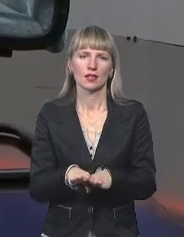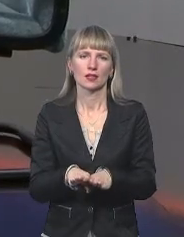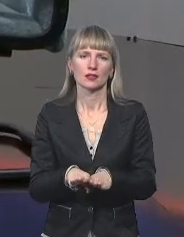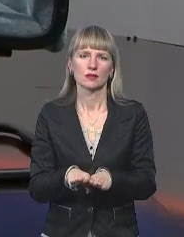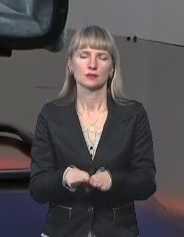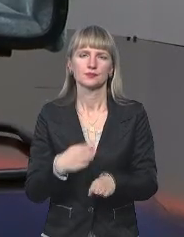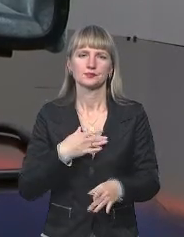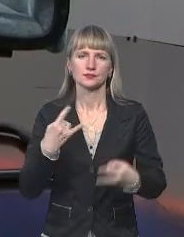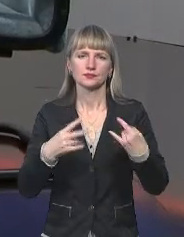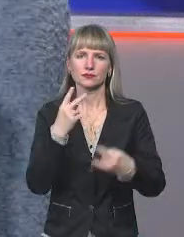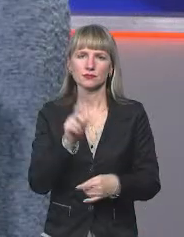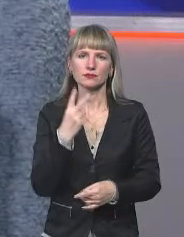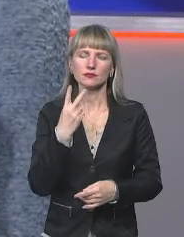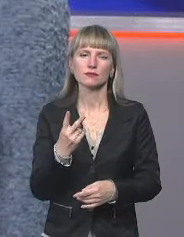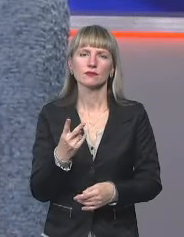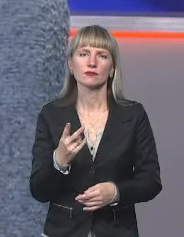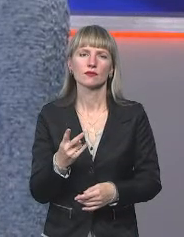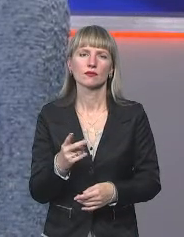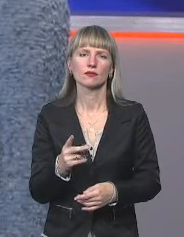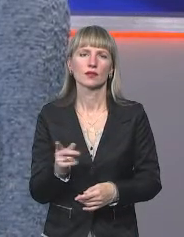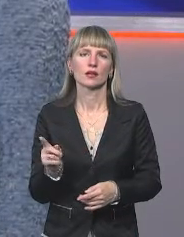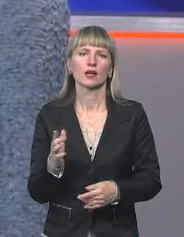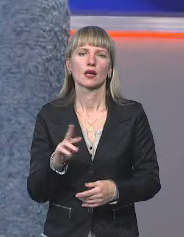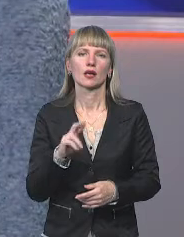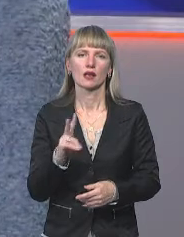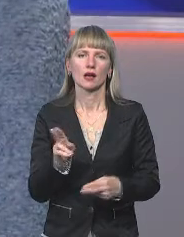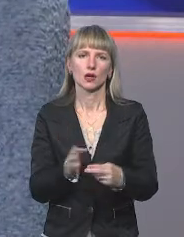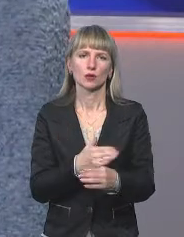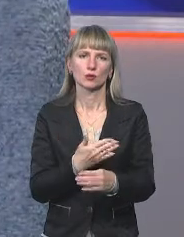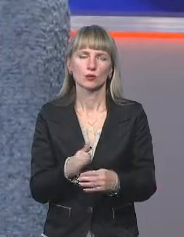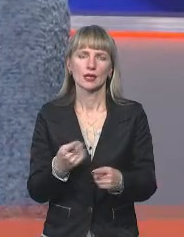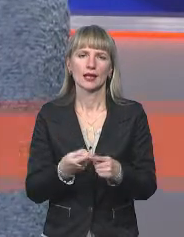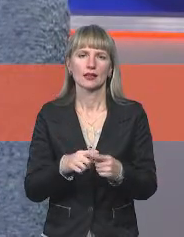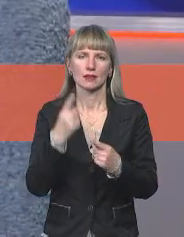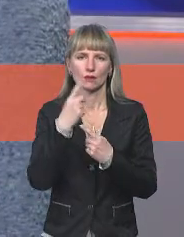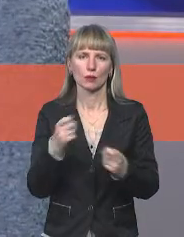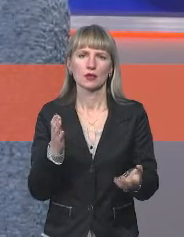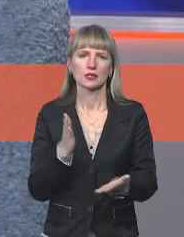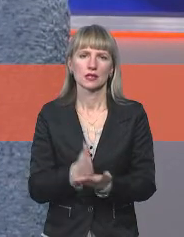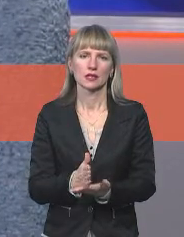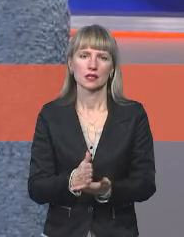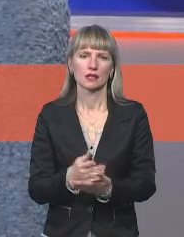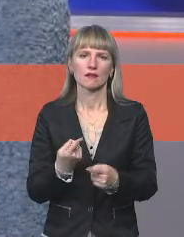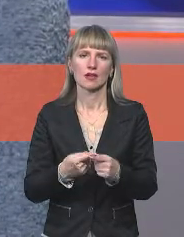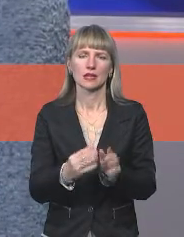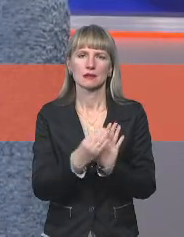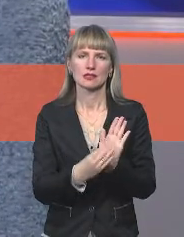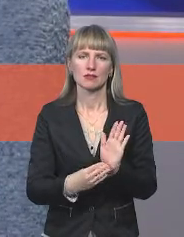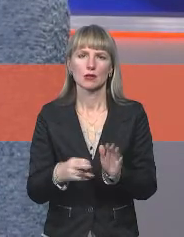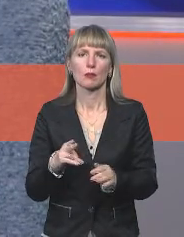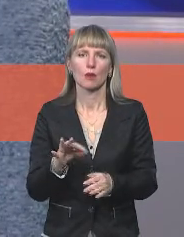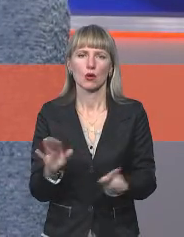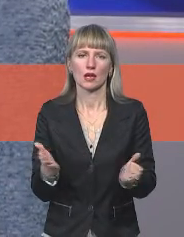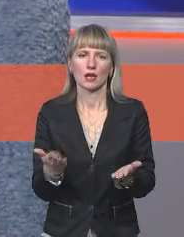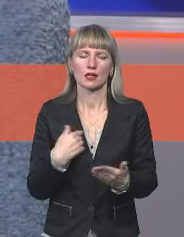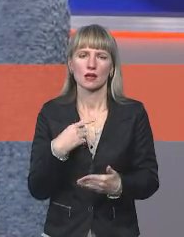наші телеглядачі бачили, от як, що розподіляється, це також ця інформація є у цьому звіті, про який я казала,